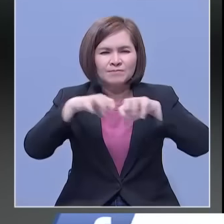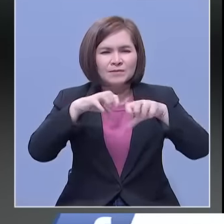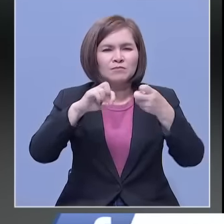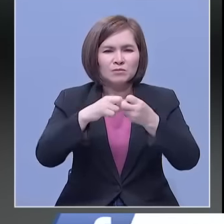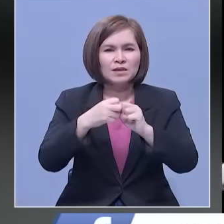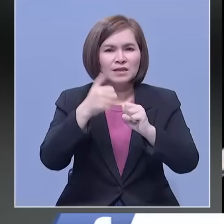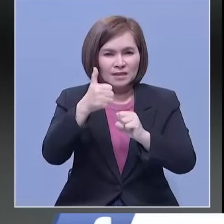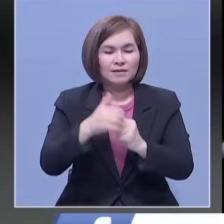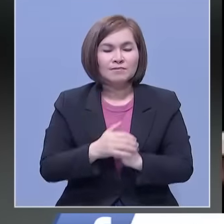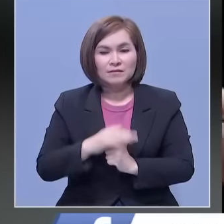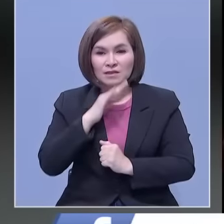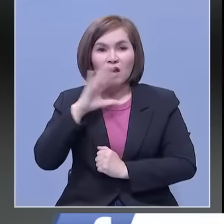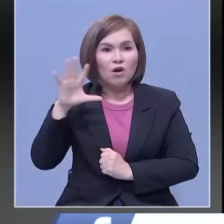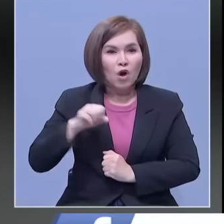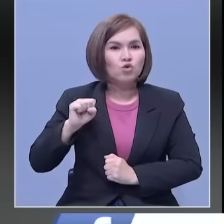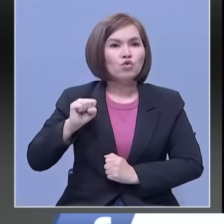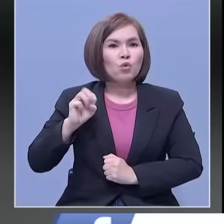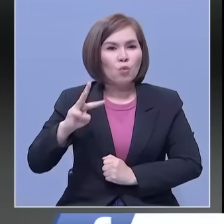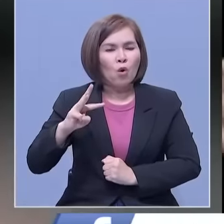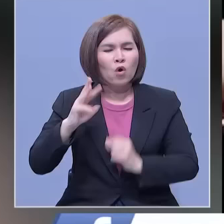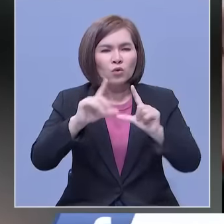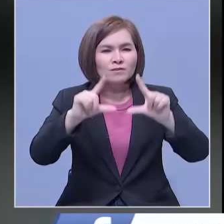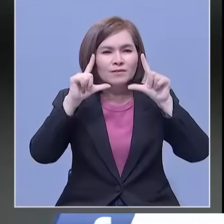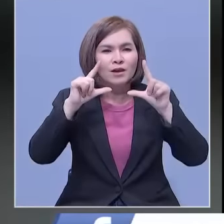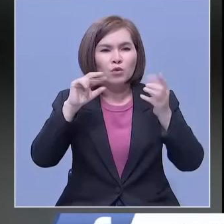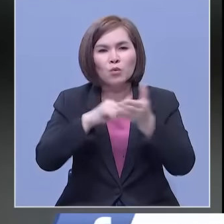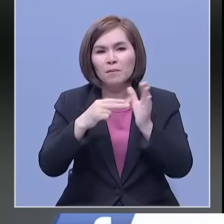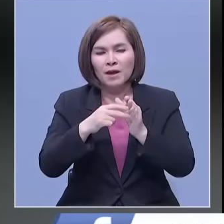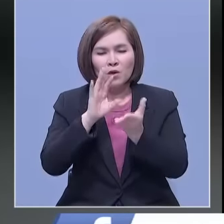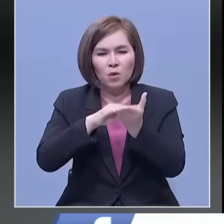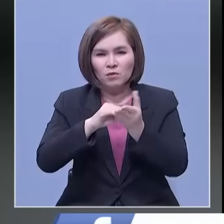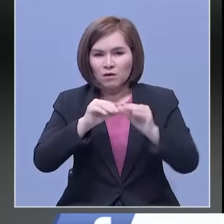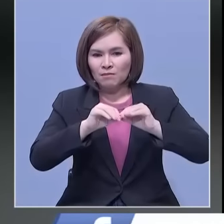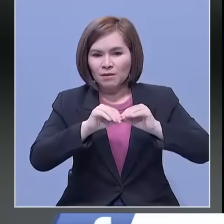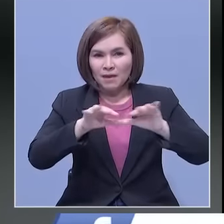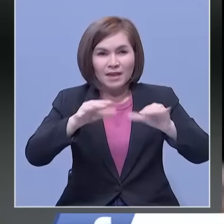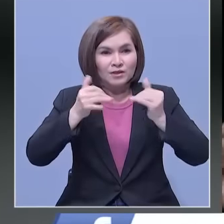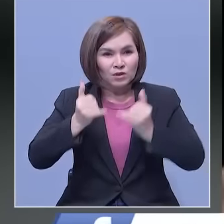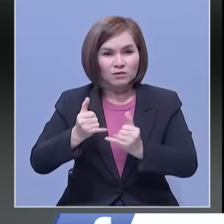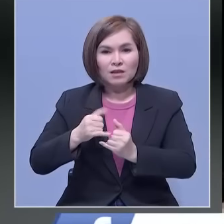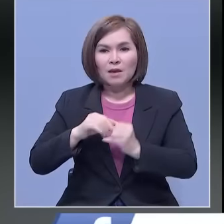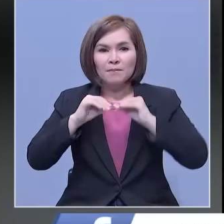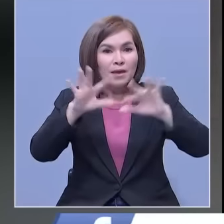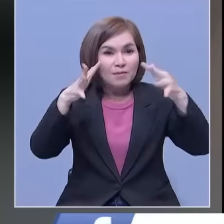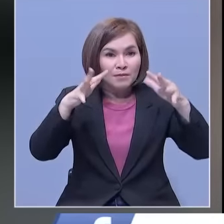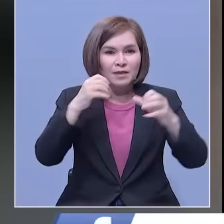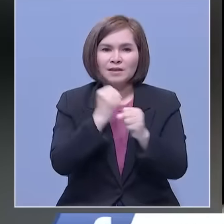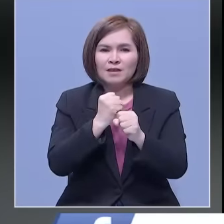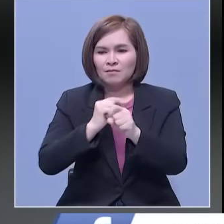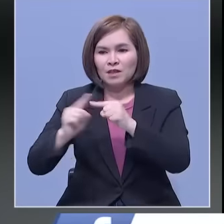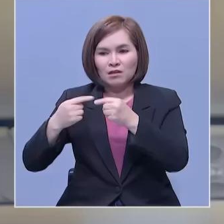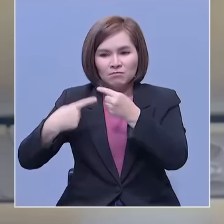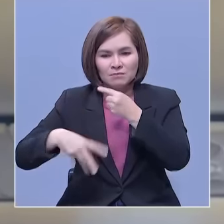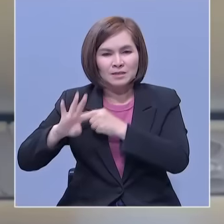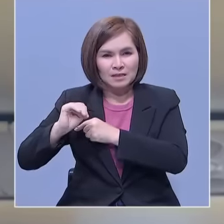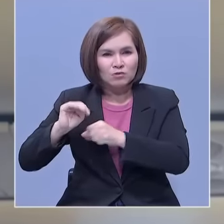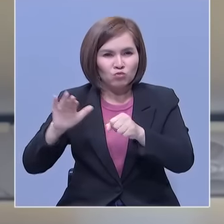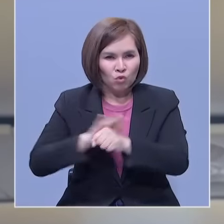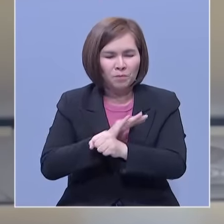ถ้าใช้บรรดาสวจี๊ดจ๊ดเนี่ยอือเรื่องมันก็รั่วค่ะไอ้นี่เทำสำเร็จแล้วก็ปุ๊บๆๆๆๆใช่ๆ